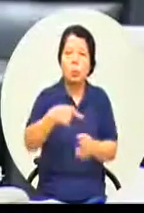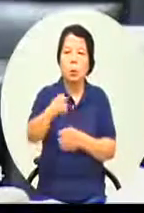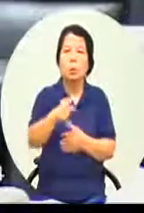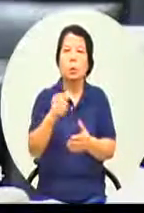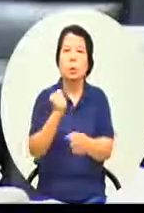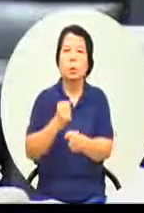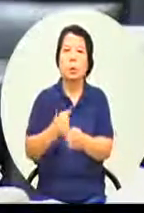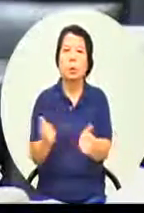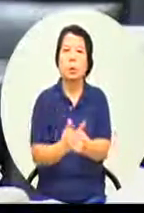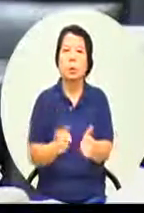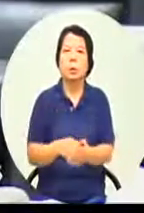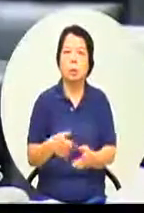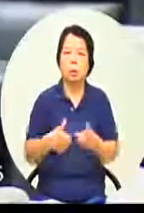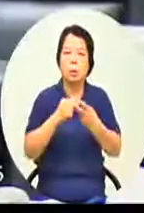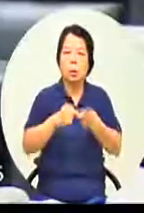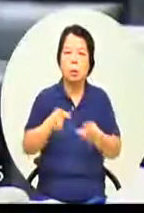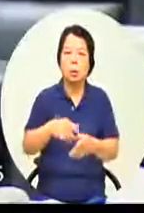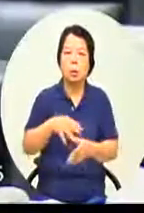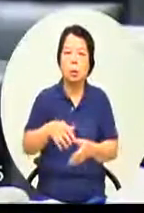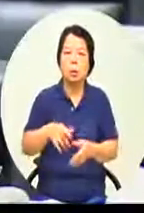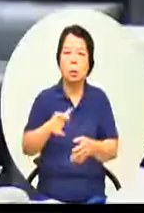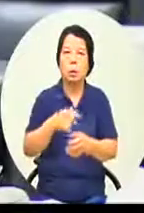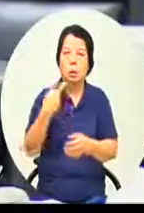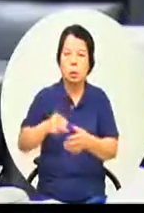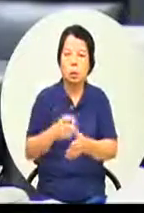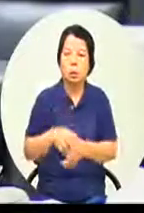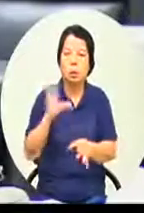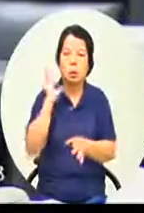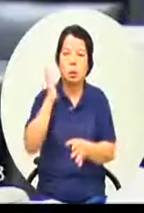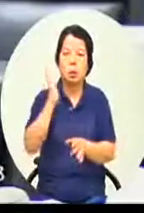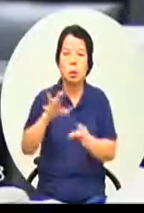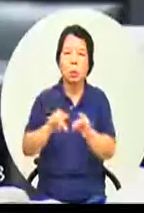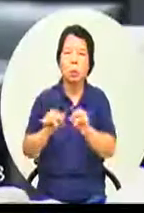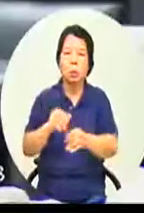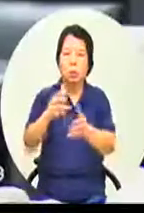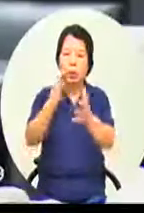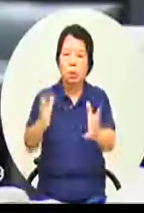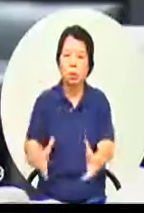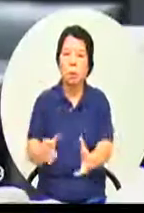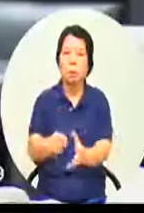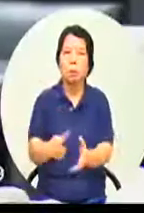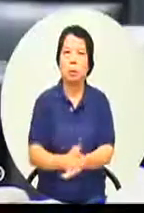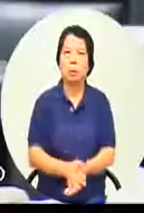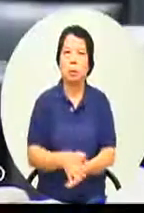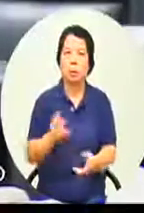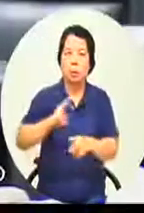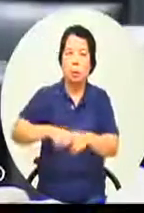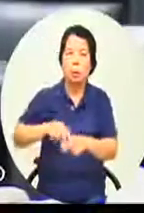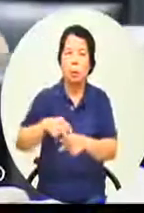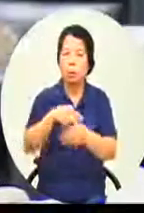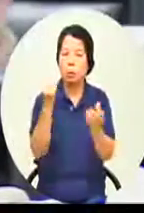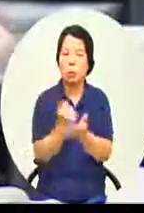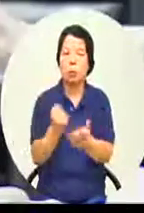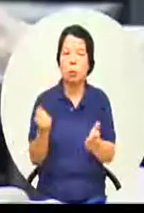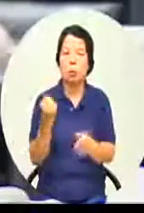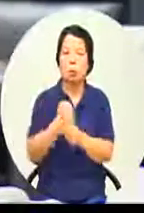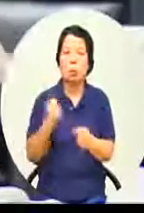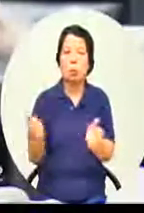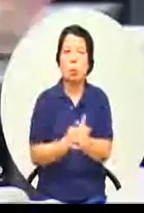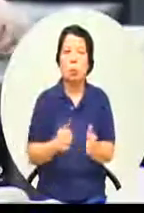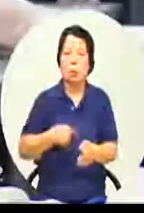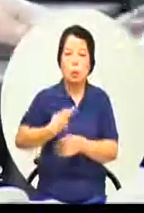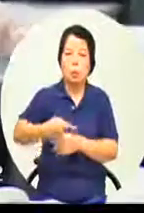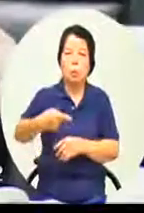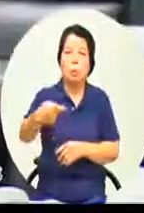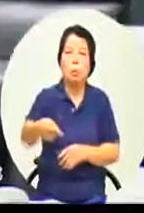做好的时阵，第二个就铺土卡，迄个地瓷砖，再过来是架子嘛、椅子嘛，做较好，啊，恁会使阁刷嘞嘛，工